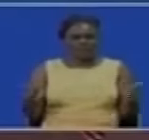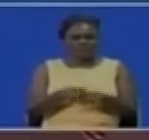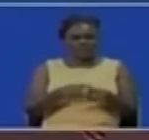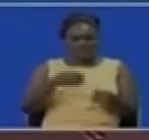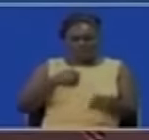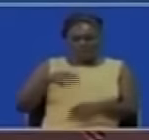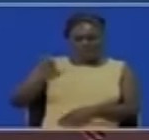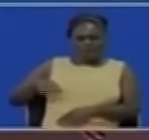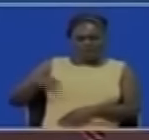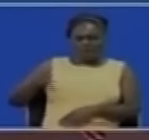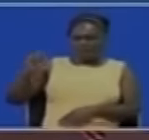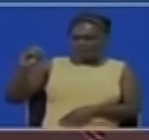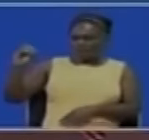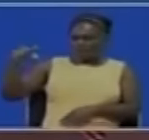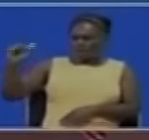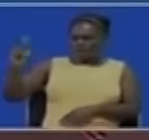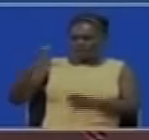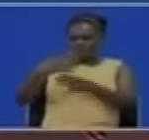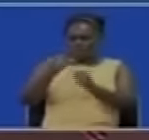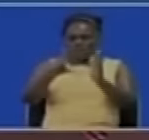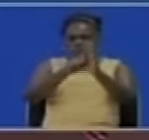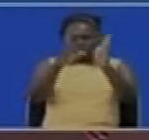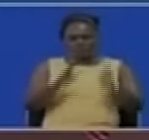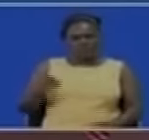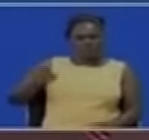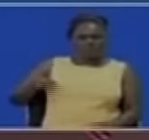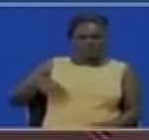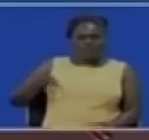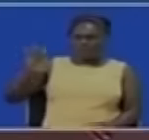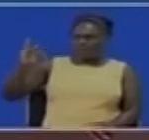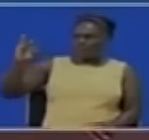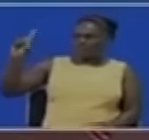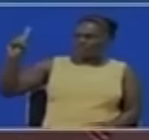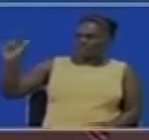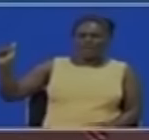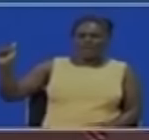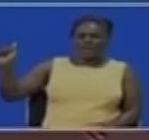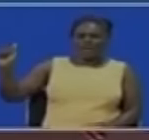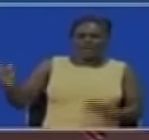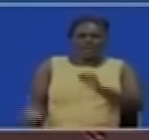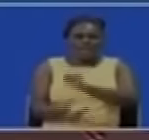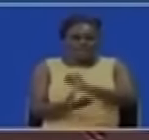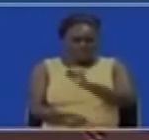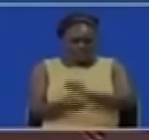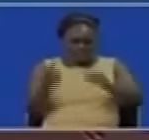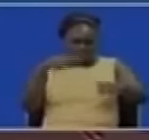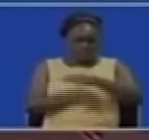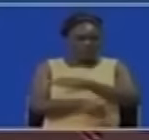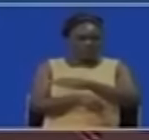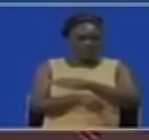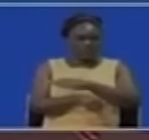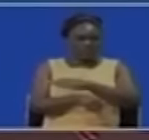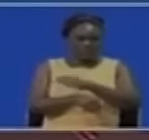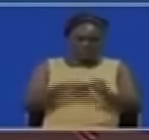Bi Josephine Mongare kutoka shirika la mawakili wa kike wa FIDA humu nchini ili aweze kutueleza zaidi kuhusiana na